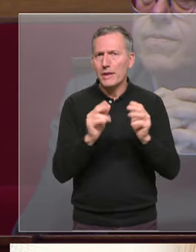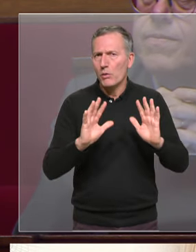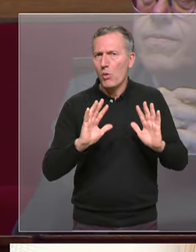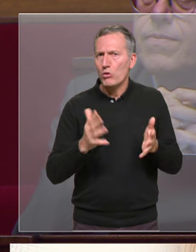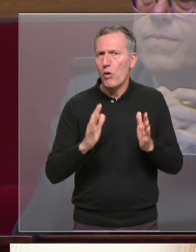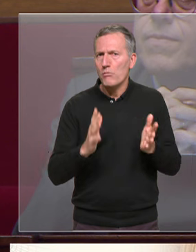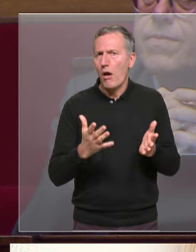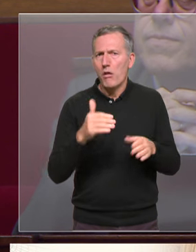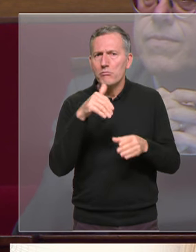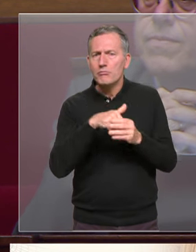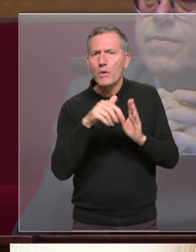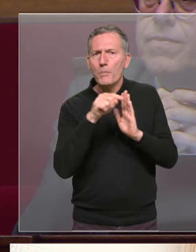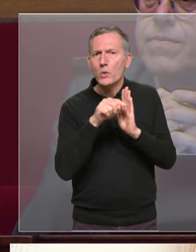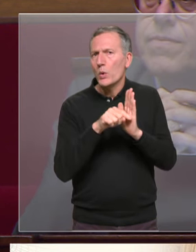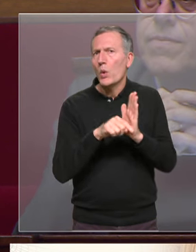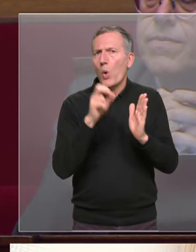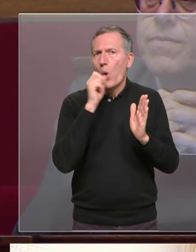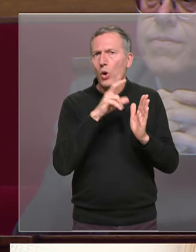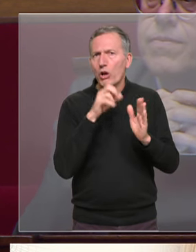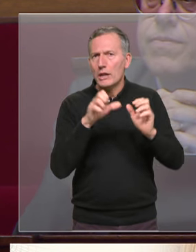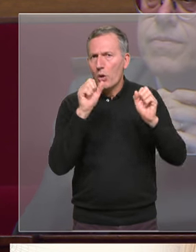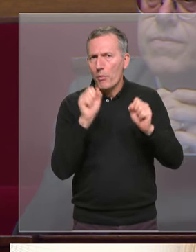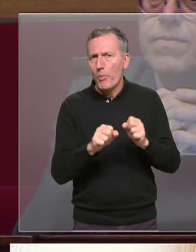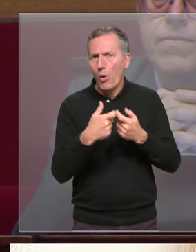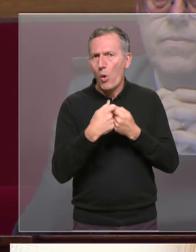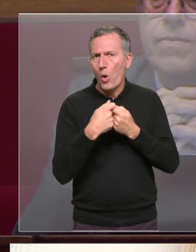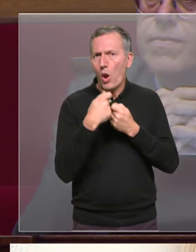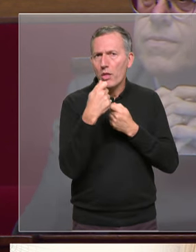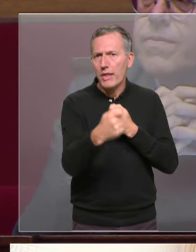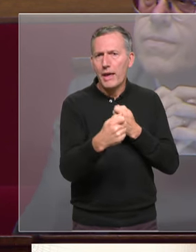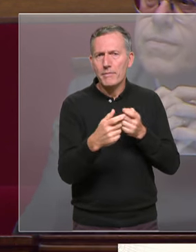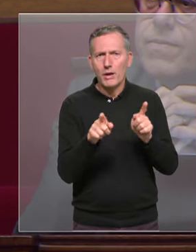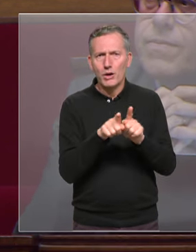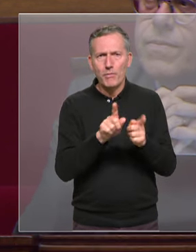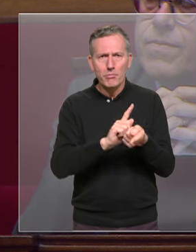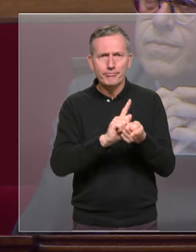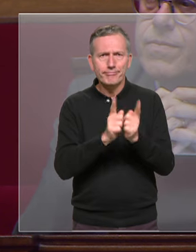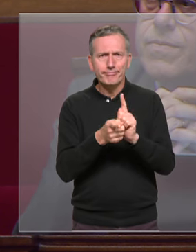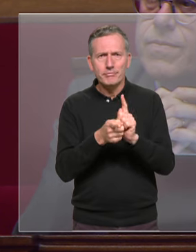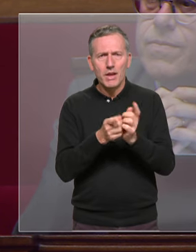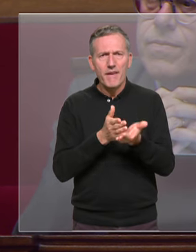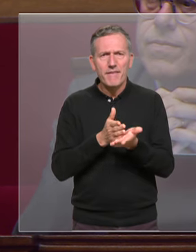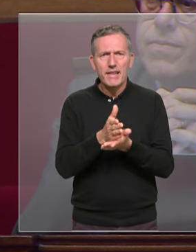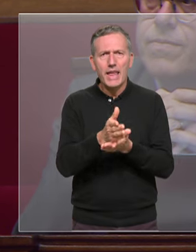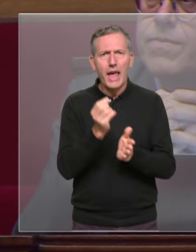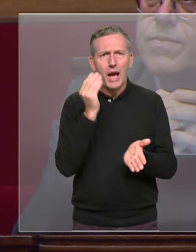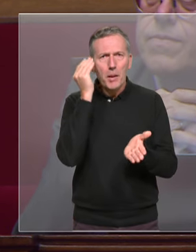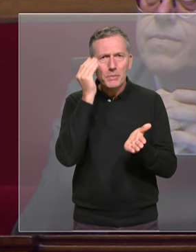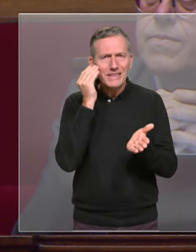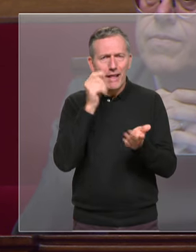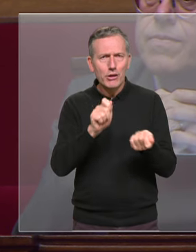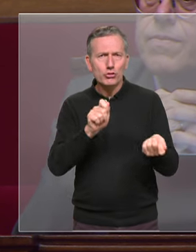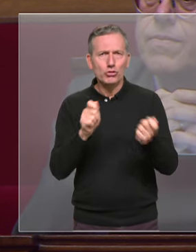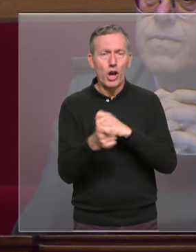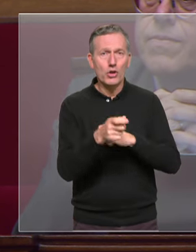pensez, au-delà des mesures d'urgence, pouvoir à plus long terme revoir toute la filière psychiatrique au regard de